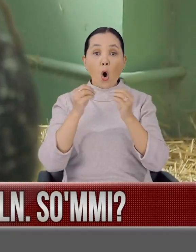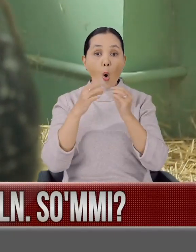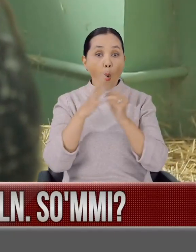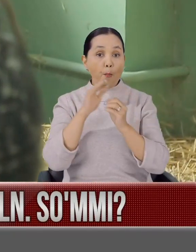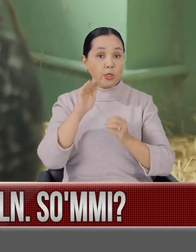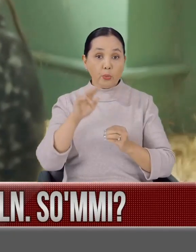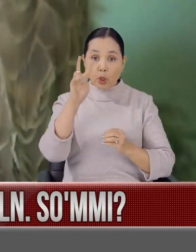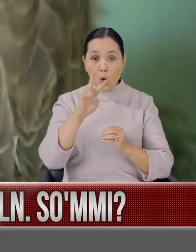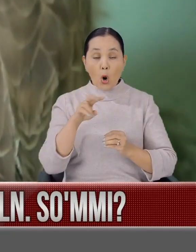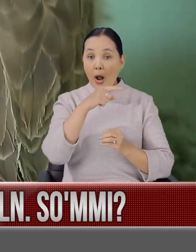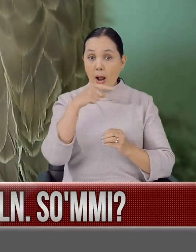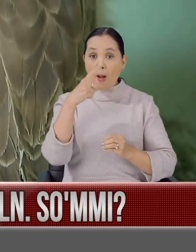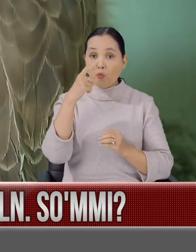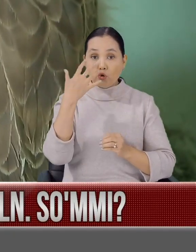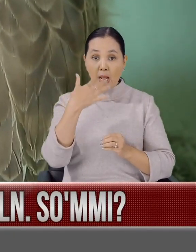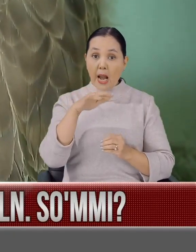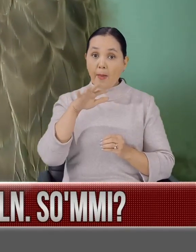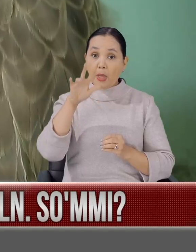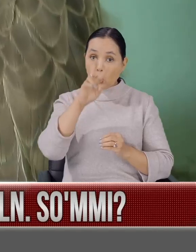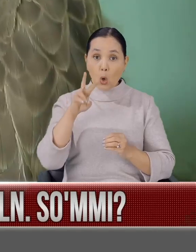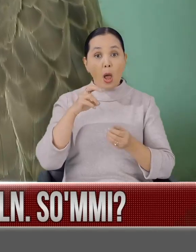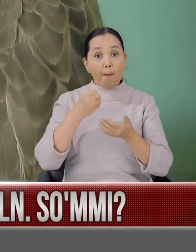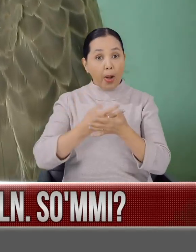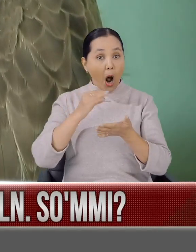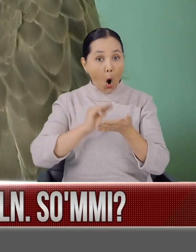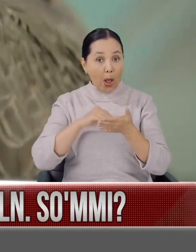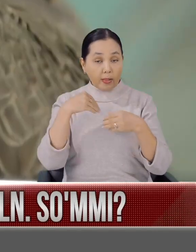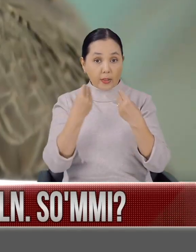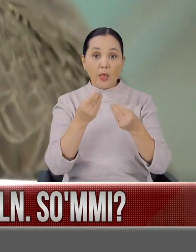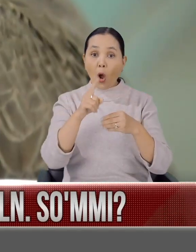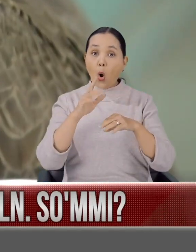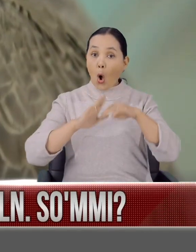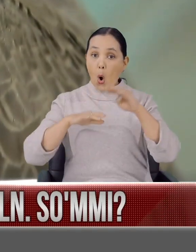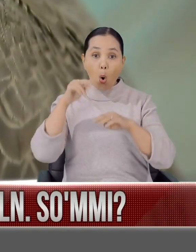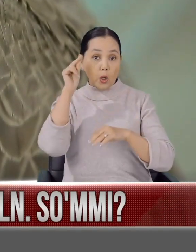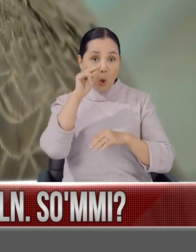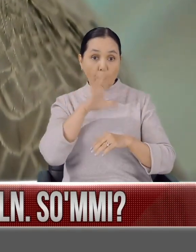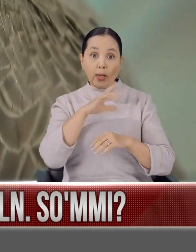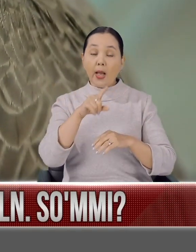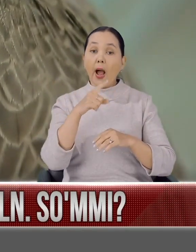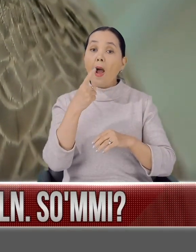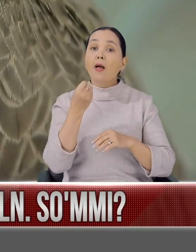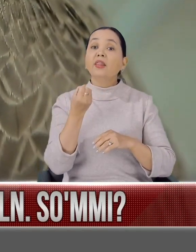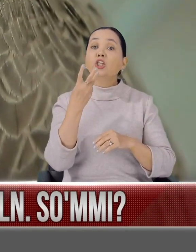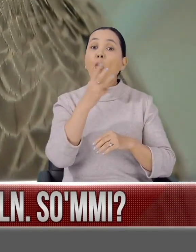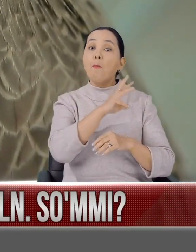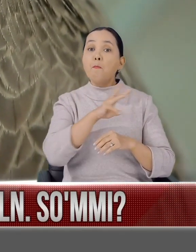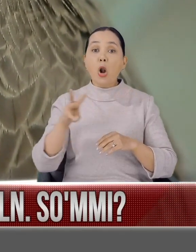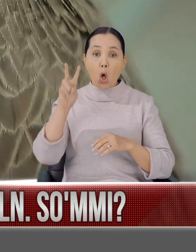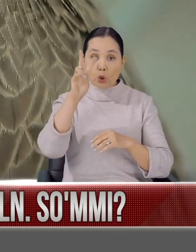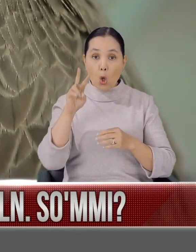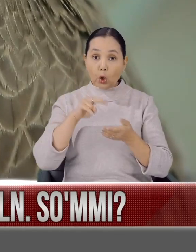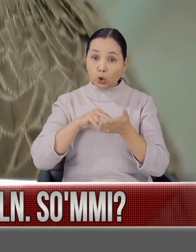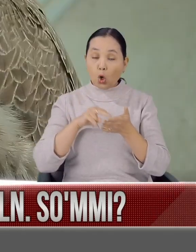AQSh dollaridan 150 ming AQSh dollarigacha baholanadi. Ularning qo'lga o'rgatilganlari esa hattoki bir necha million dollar